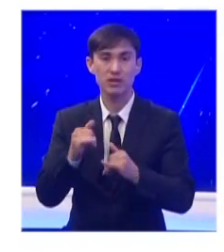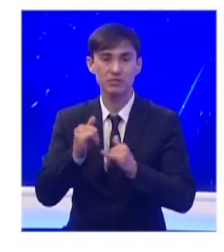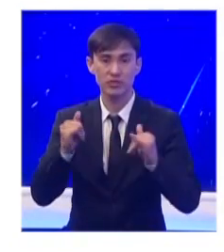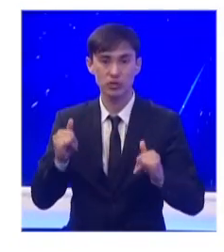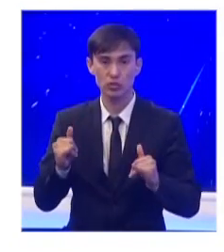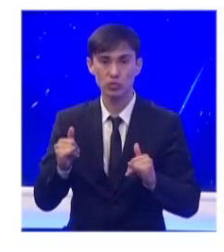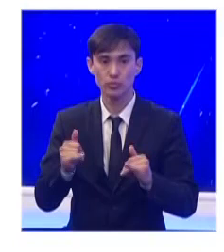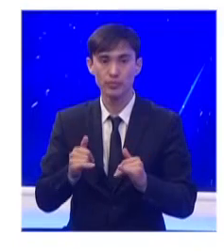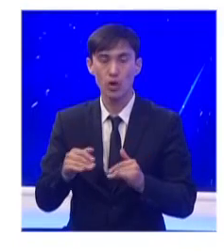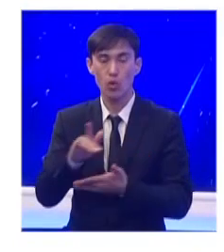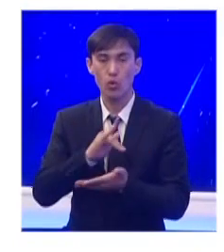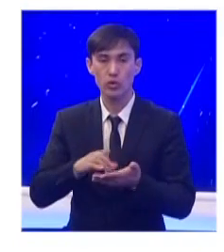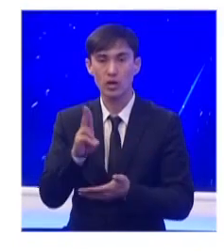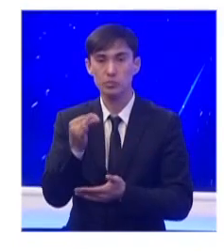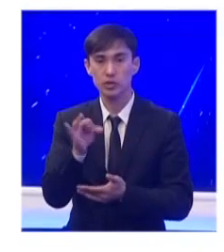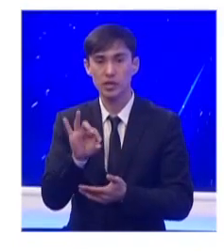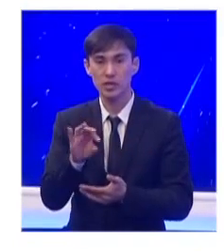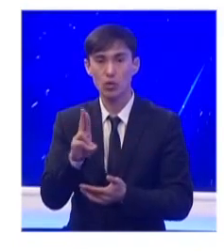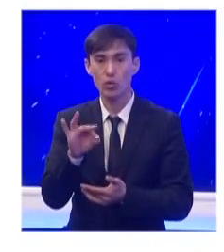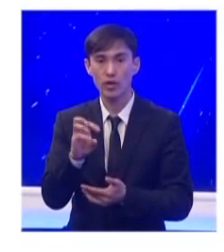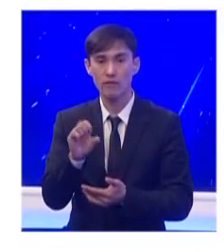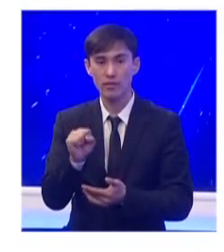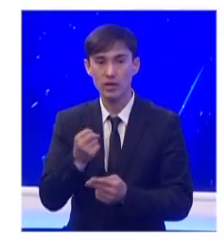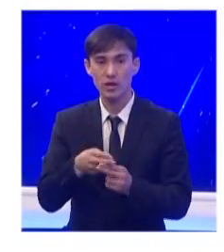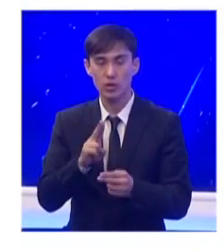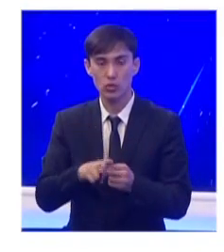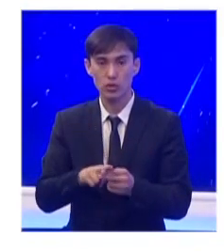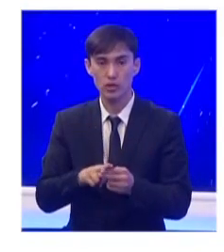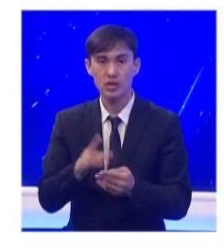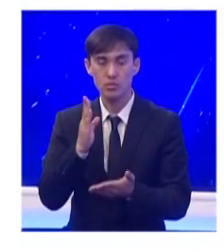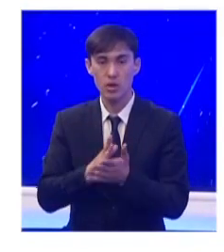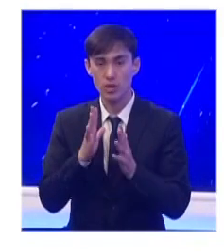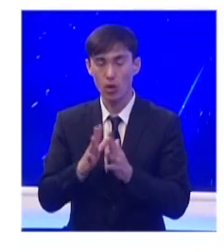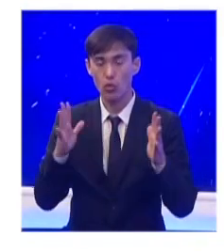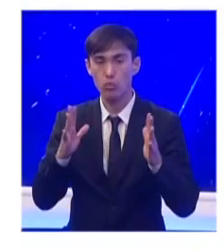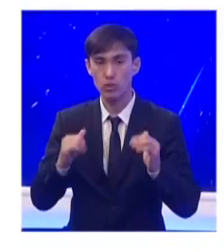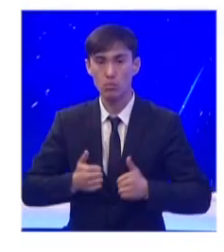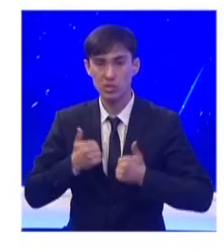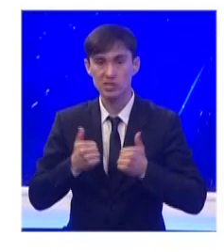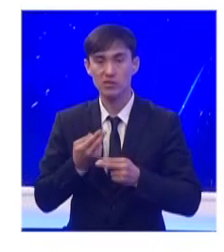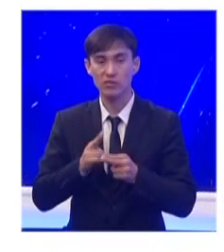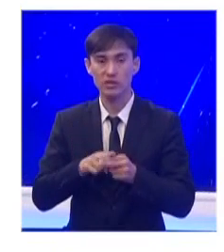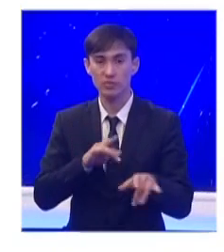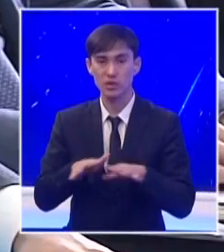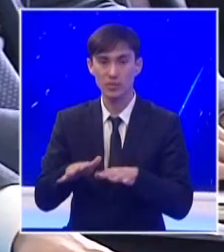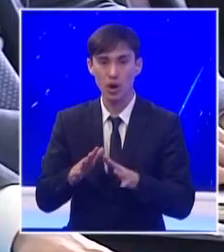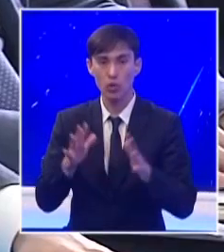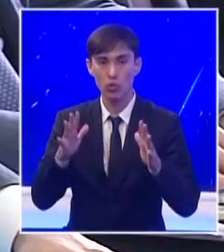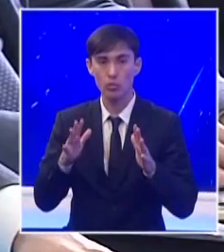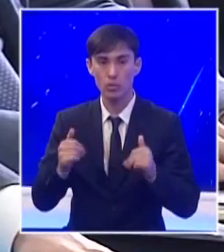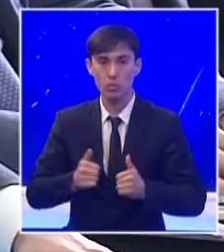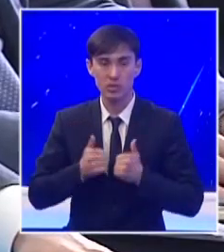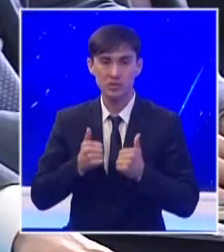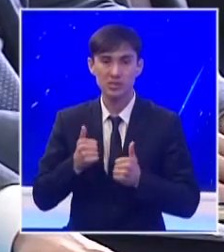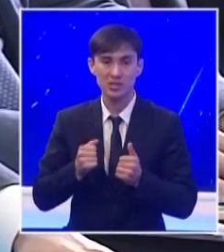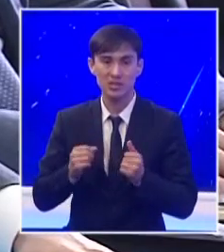развитию города Капчагая, Кунаева, да, который имеет огромный потенциал в этом деле, имеет огромный потенциал